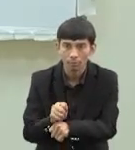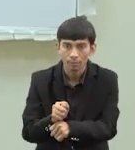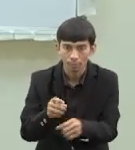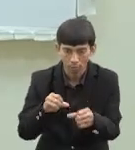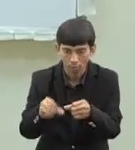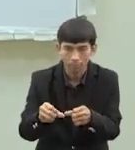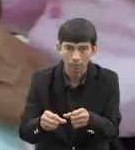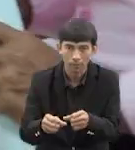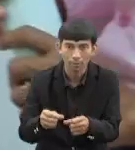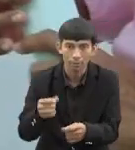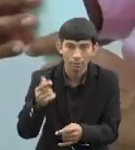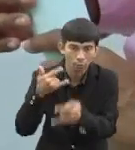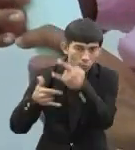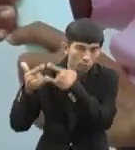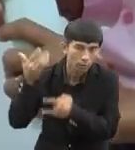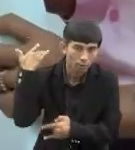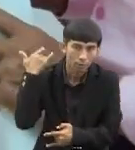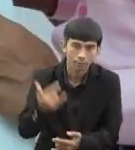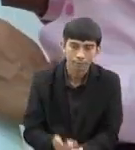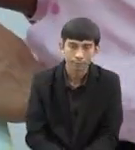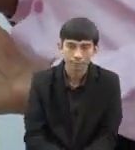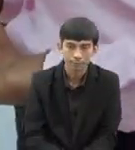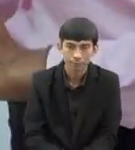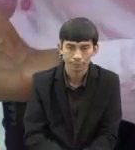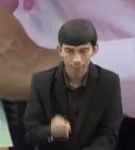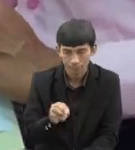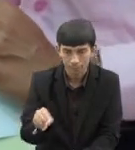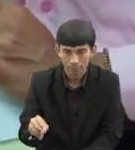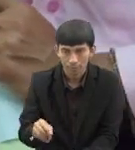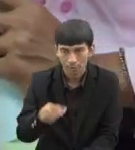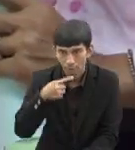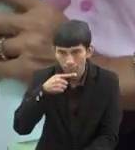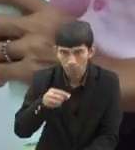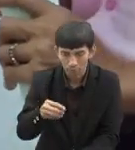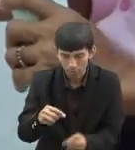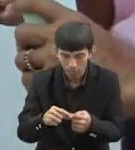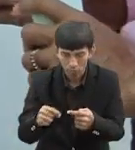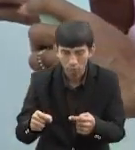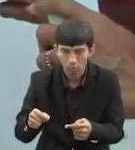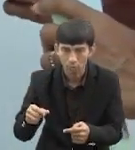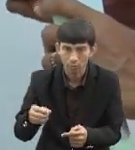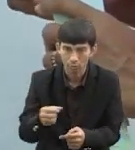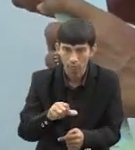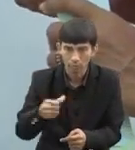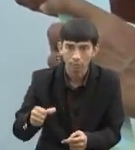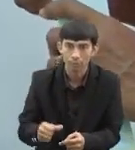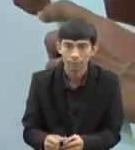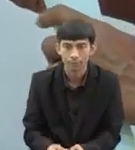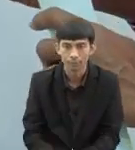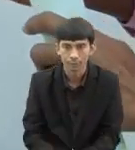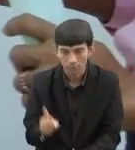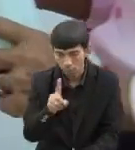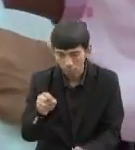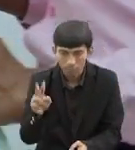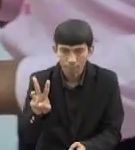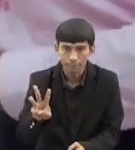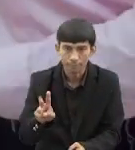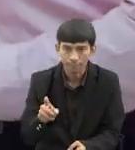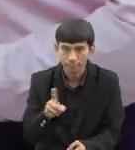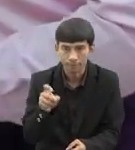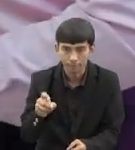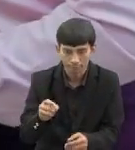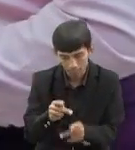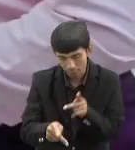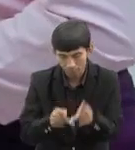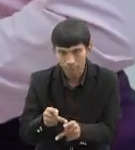nè con á. Chà. Đàm sơ bốt lồng ngô sẵn đại. Ở con xâm nụ tiệt bầy. Ta bà chia chôn